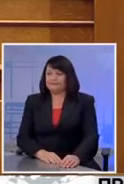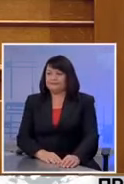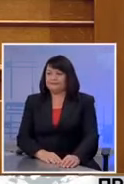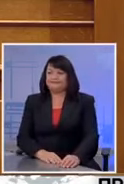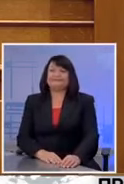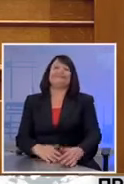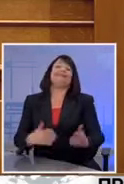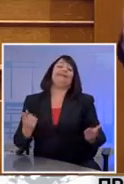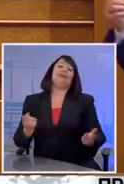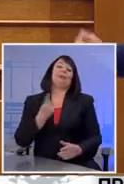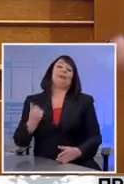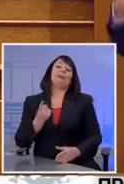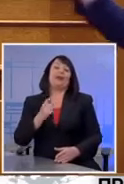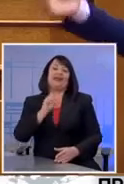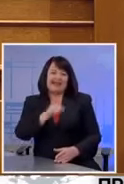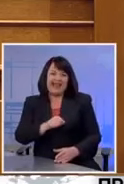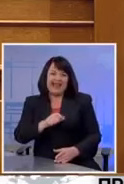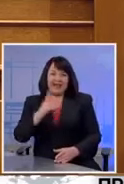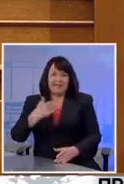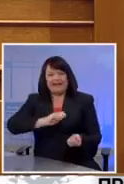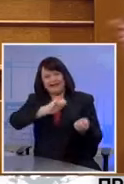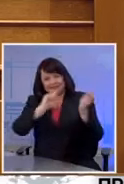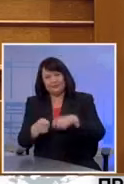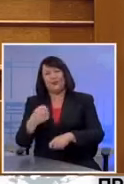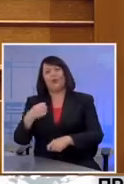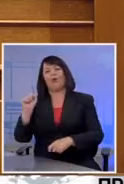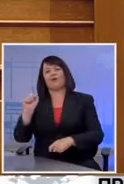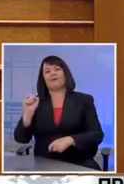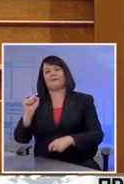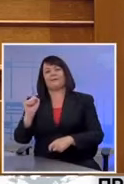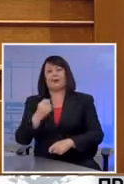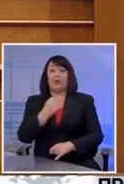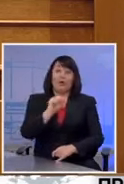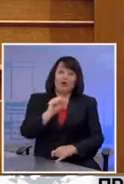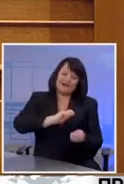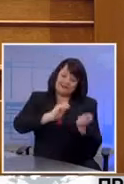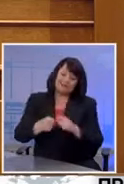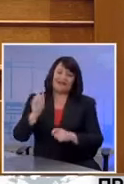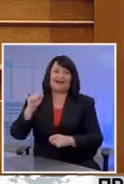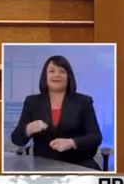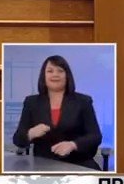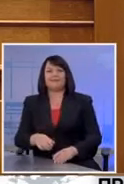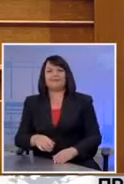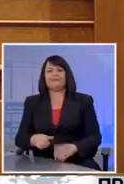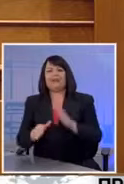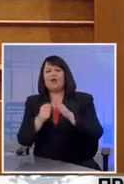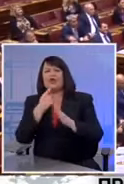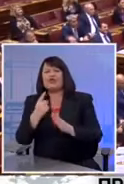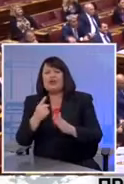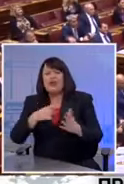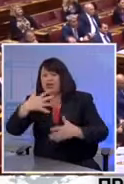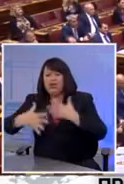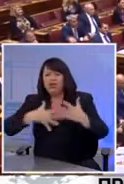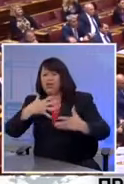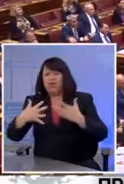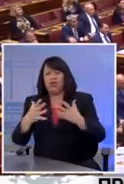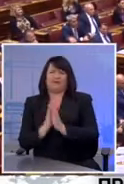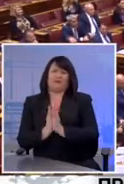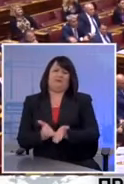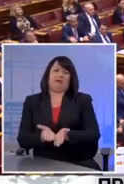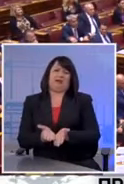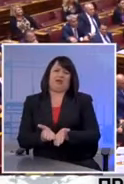Γιατί έχετε μια κακή συνήθεια να λέτε ναι και να το κάνετε όχι μετά. Ελάτε ησυχία. Να το κάνετε ναι. Κάνετε περισσότερο θόρυβο τώρα από αυτή την πλευρά ενώ